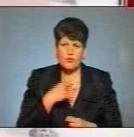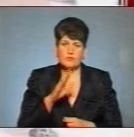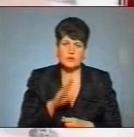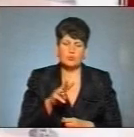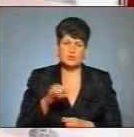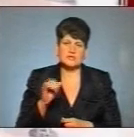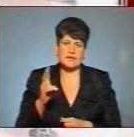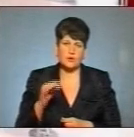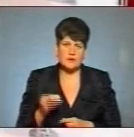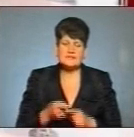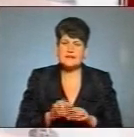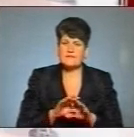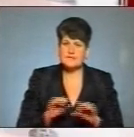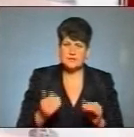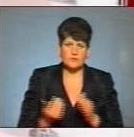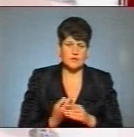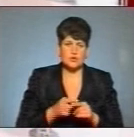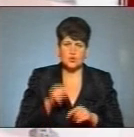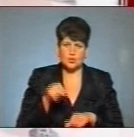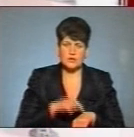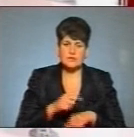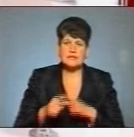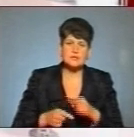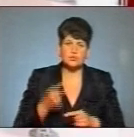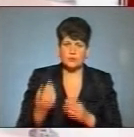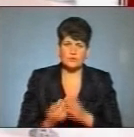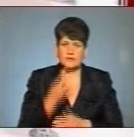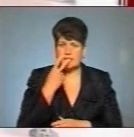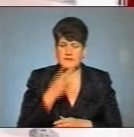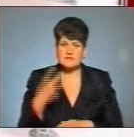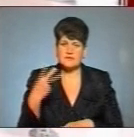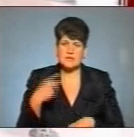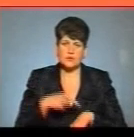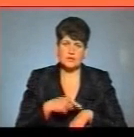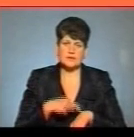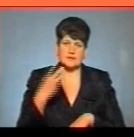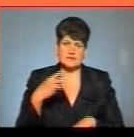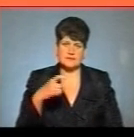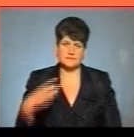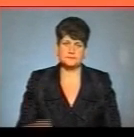Мосейко. Це вся інформація на цю годину. Наступний випуск дивіться о 20:30.